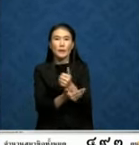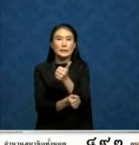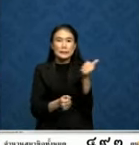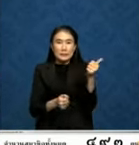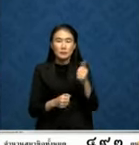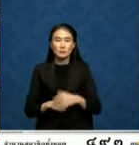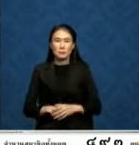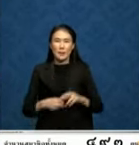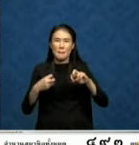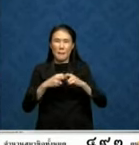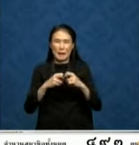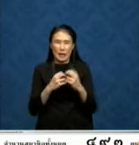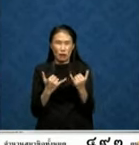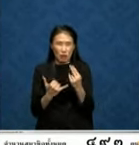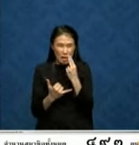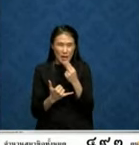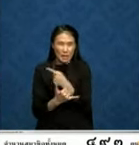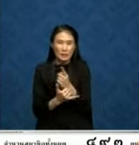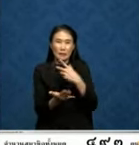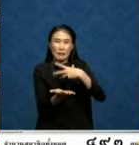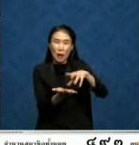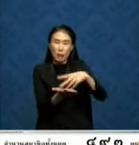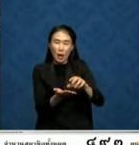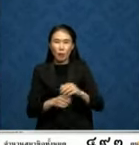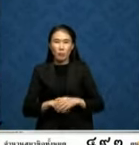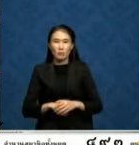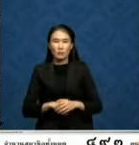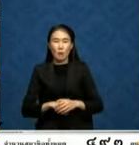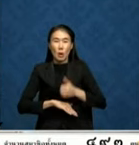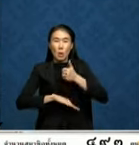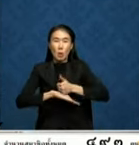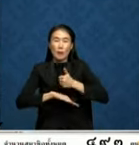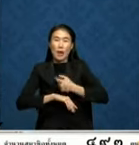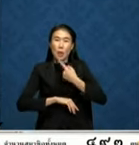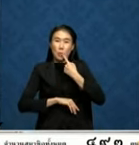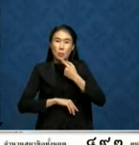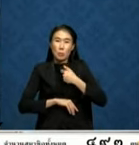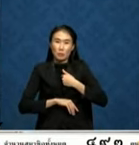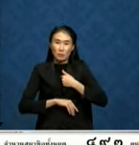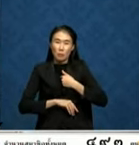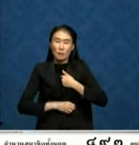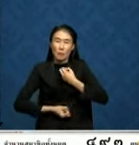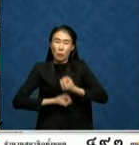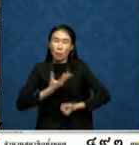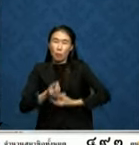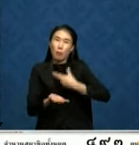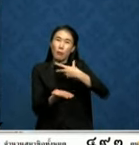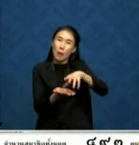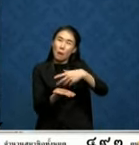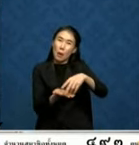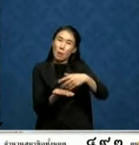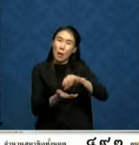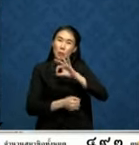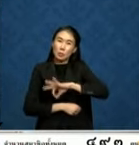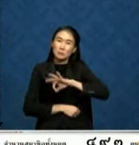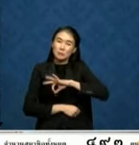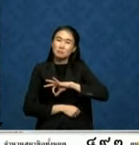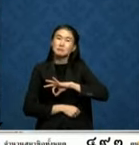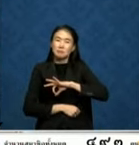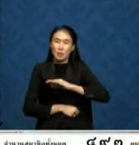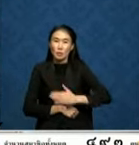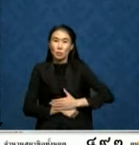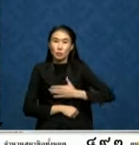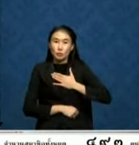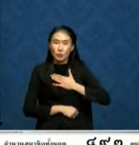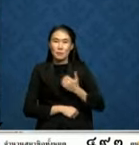ภาระอย่างนี้ล่ะครับท่านรัฐมนตรีเองก็พยายามอธิบายท่านมีความภูมิใจพิธีก